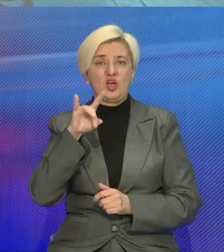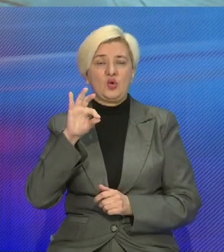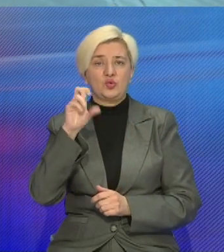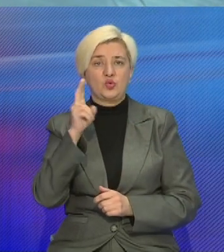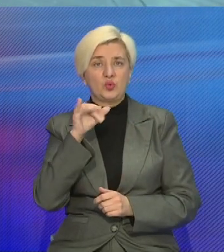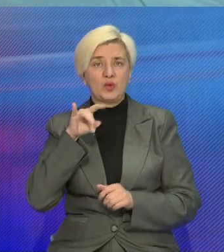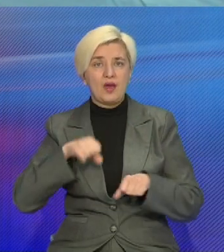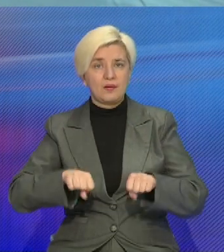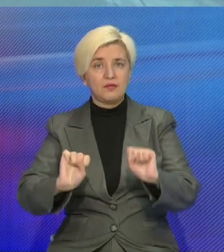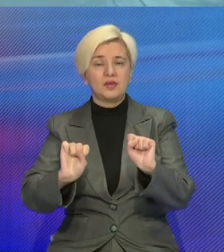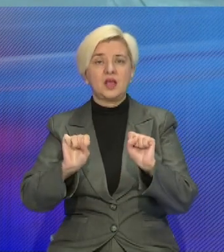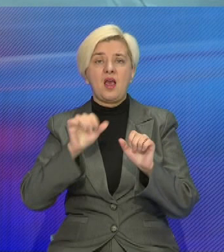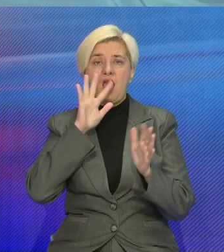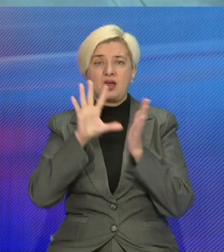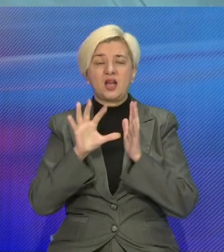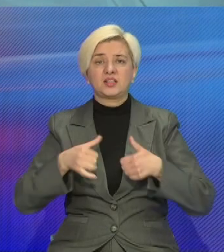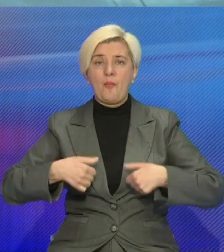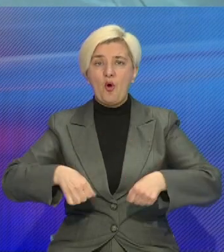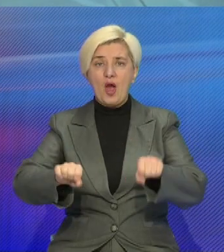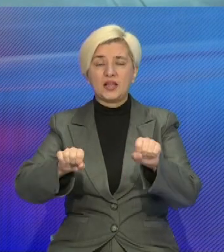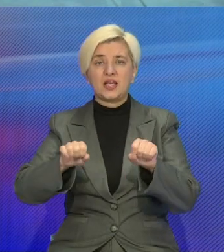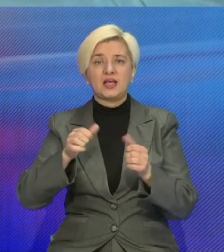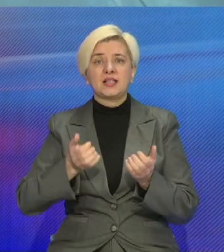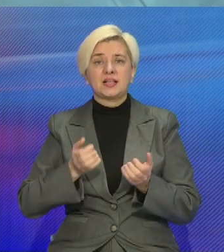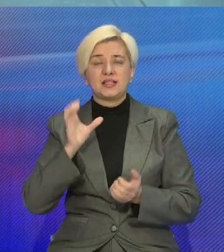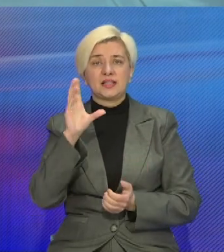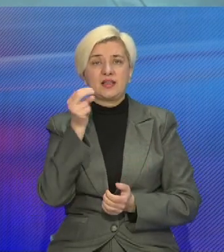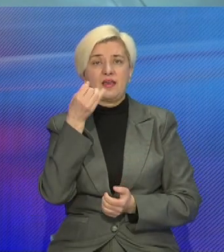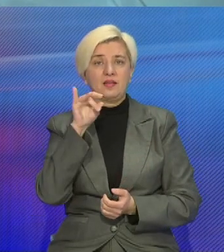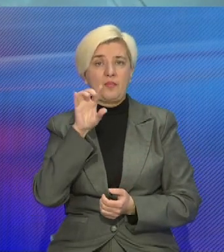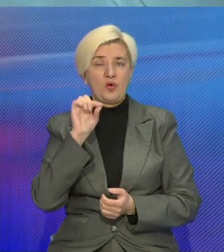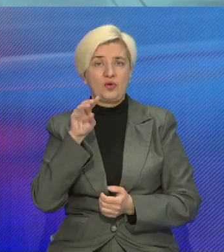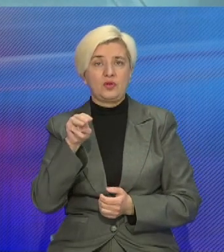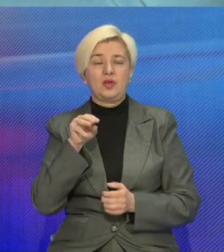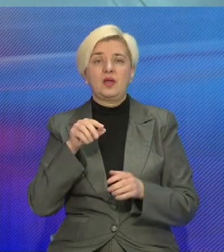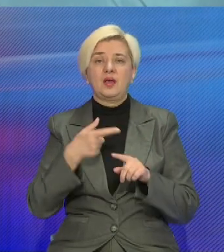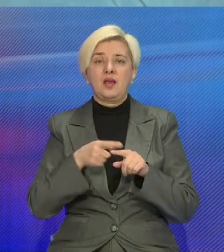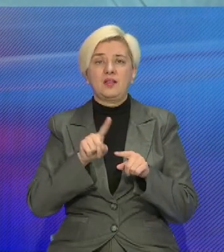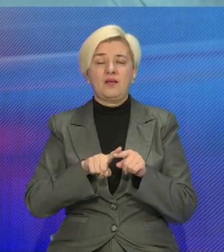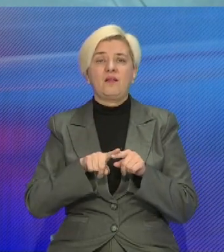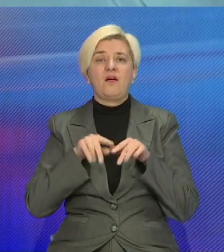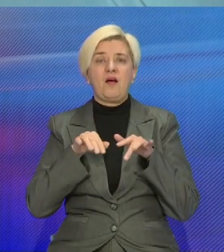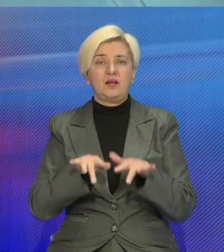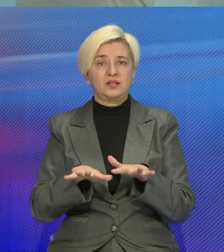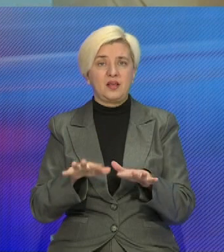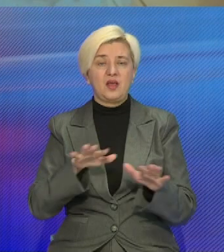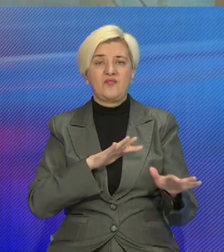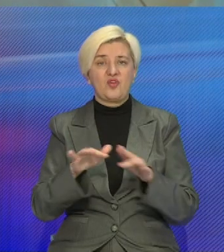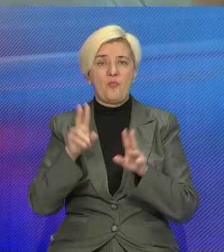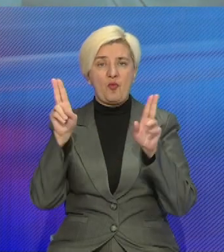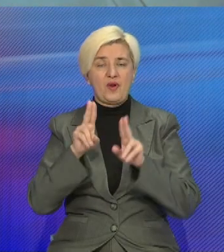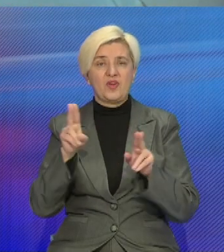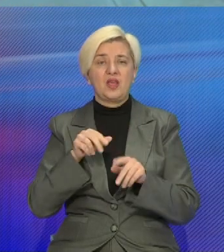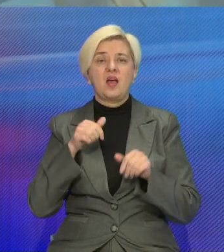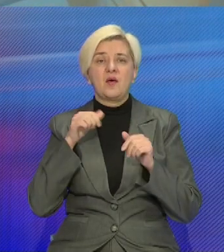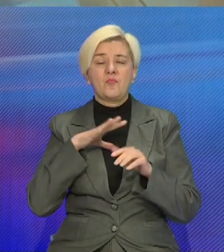скейтбордах. У вобласці падвялі вынікі рэспубліканскай акцыі «Рух па правілах». Нагадаем, прафілактычнае мерапрыемства ў краіне праходзіла